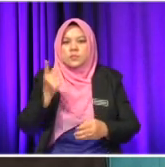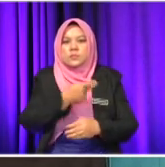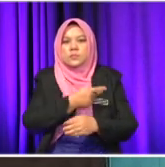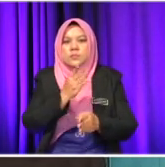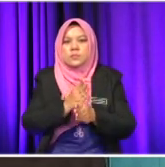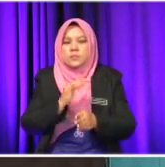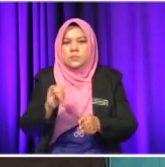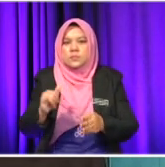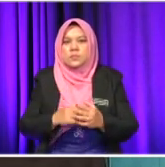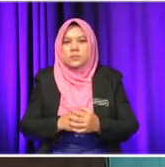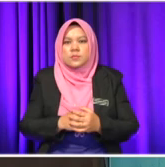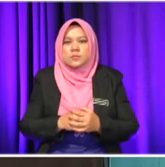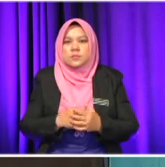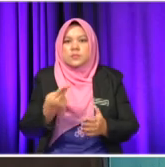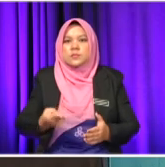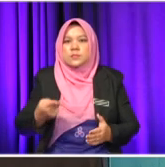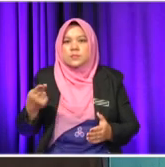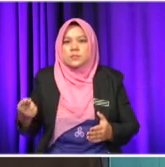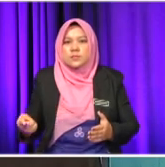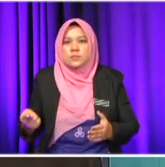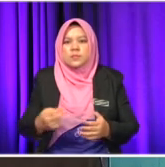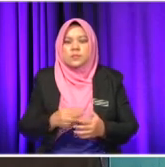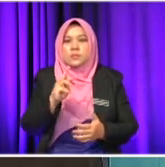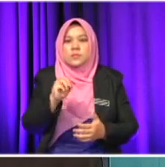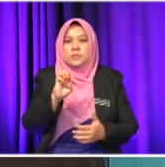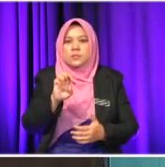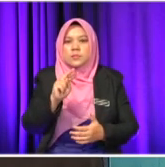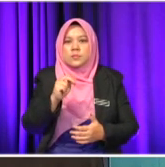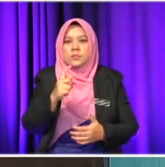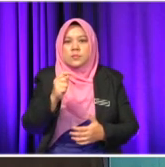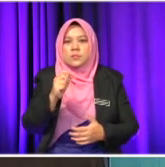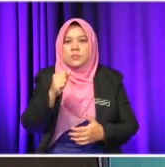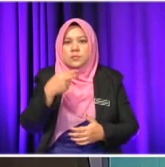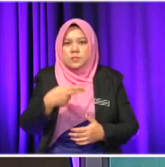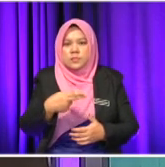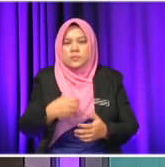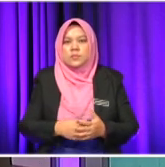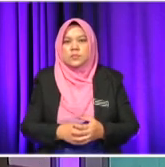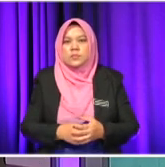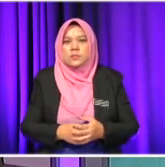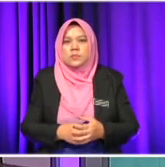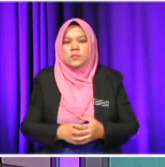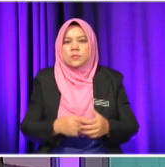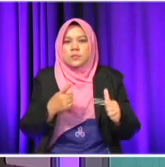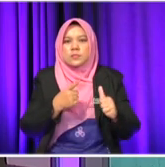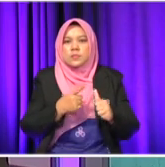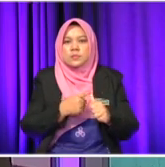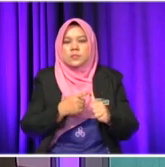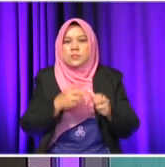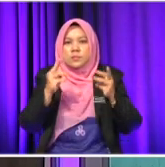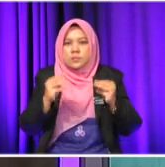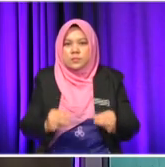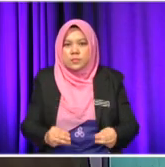satu yang pertama ialah bahan mentah kita ada Sorry kita yang pertama kita ada modal manusia